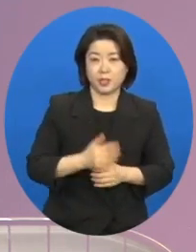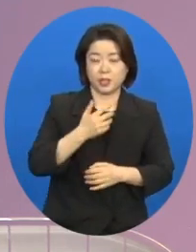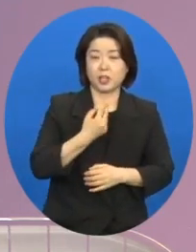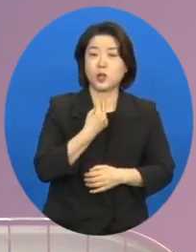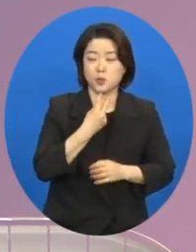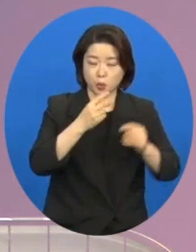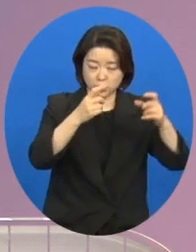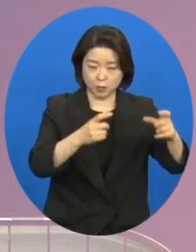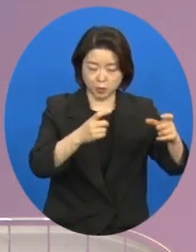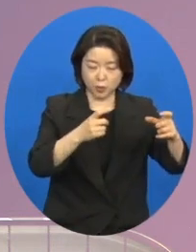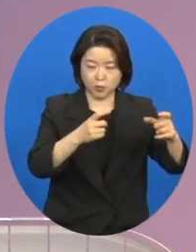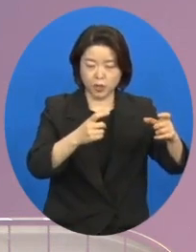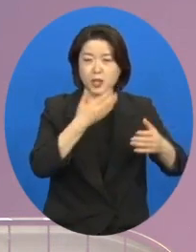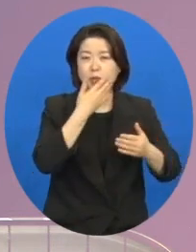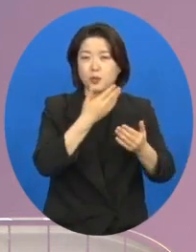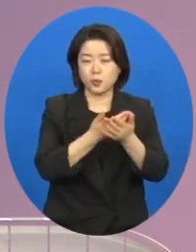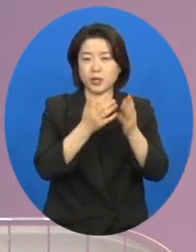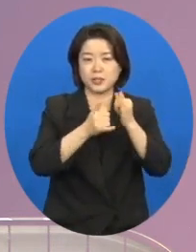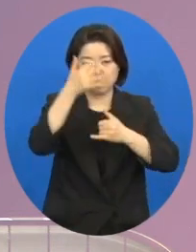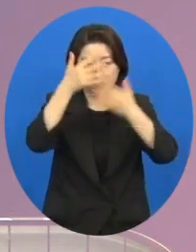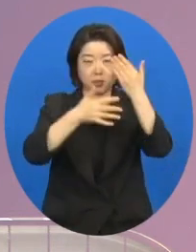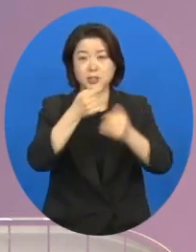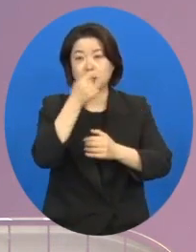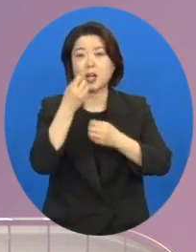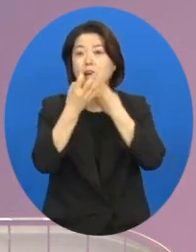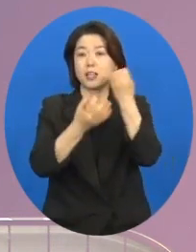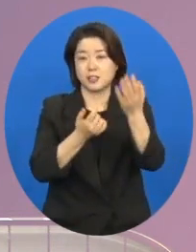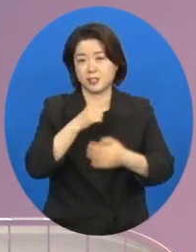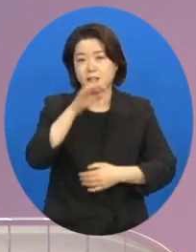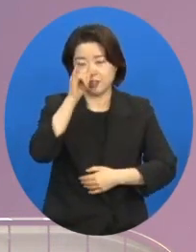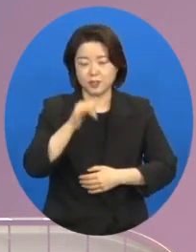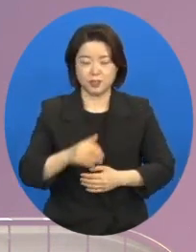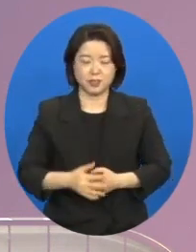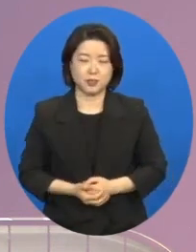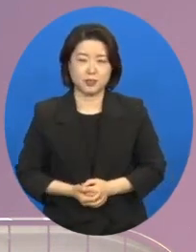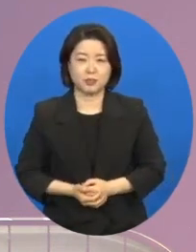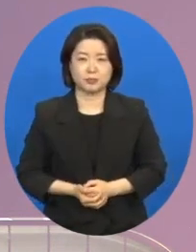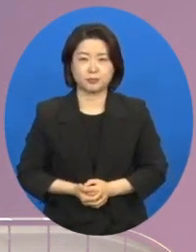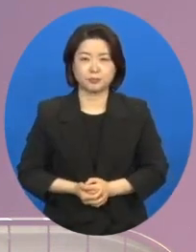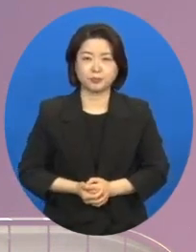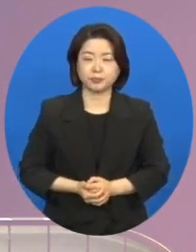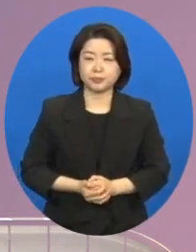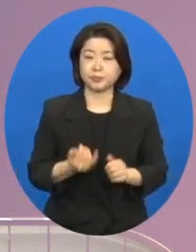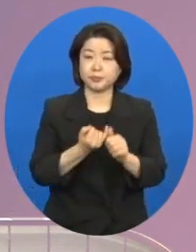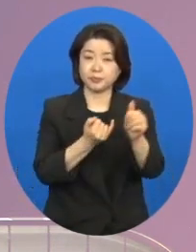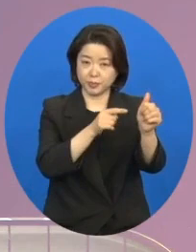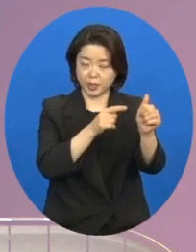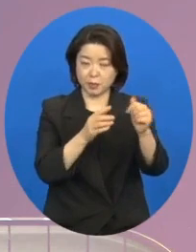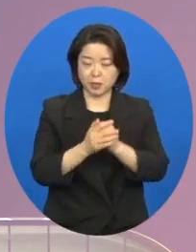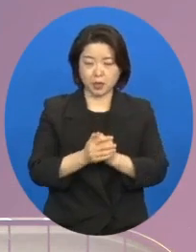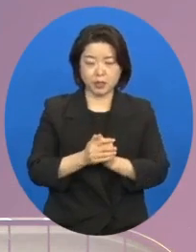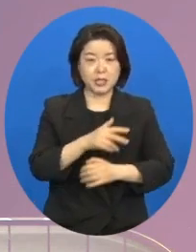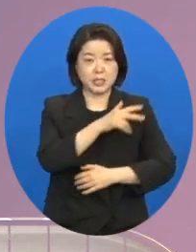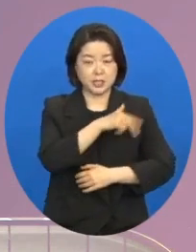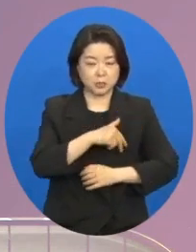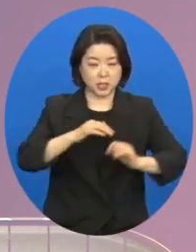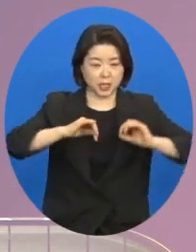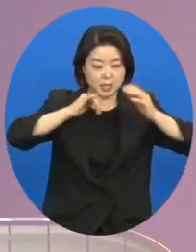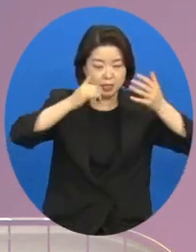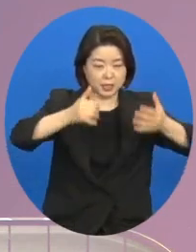간증을 영상으로 해주셨어요. 많은 분들이 보셨겠지만 보지 못한 분들도 계실 겁니다. 남편 집사님이 세상의